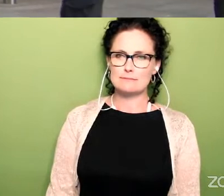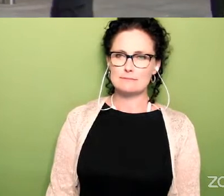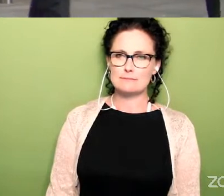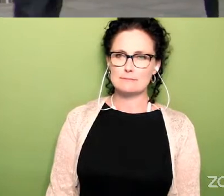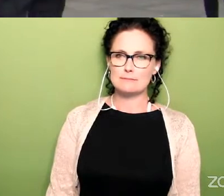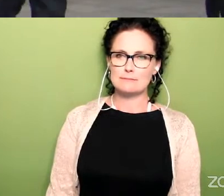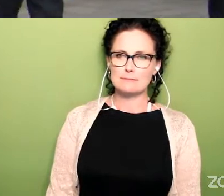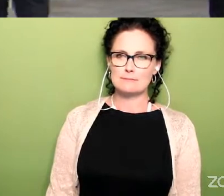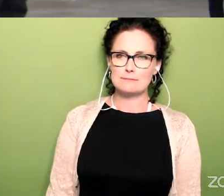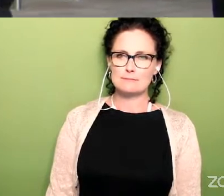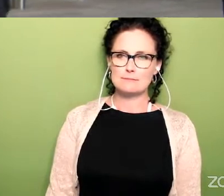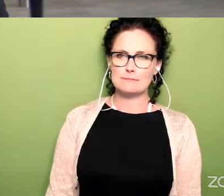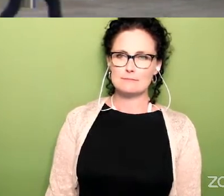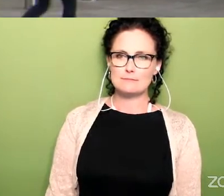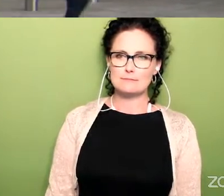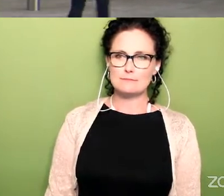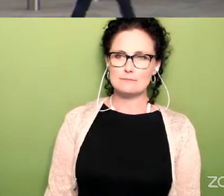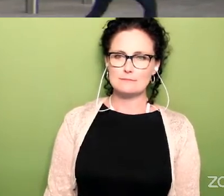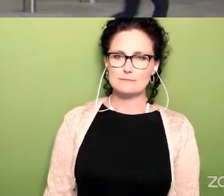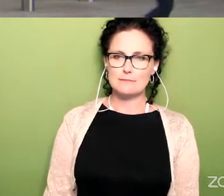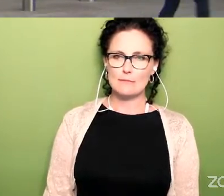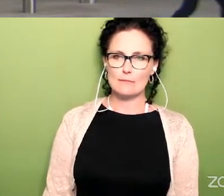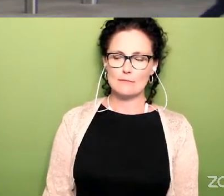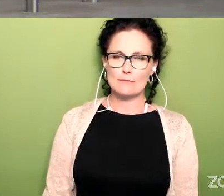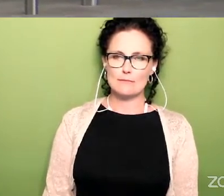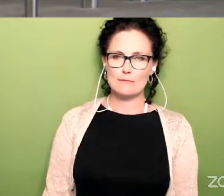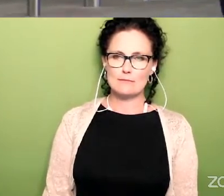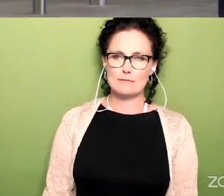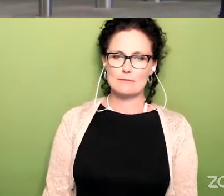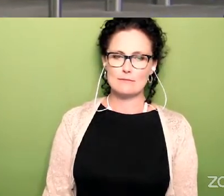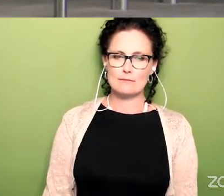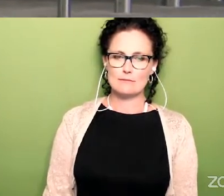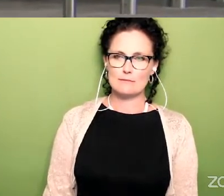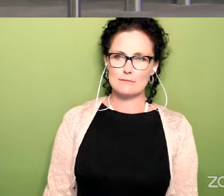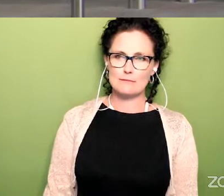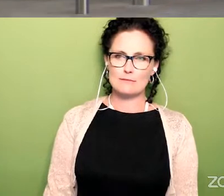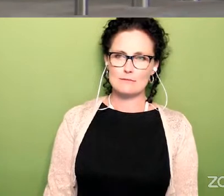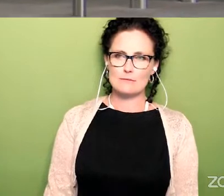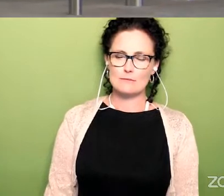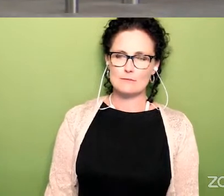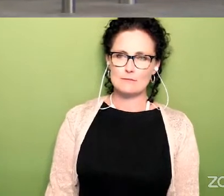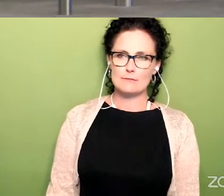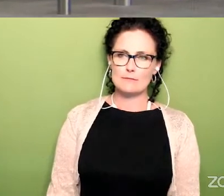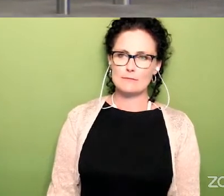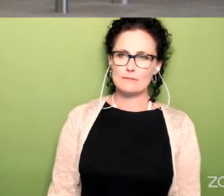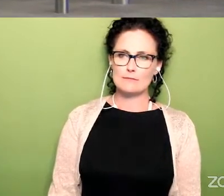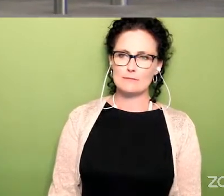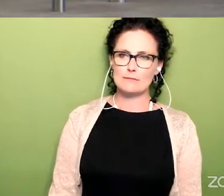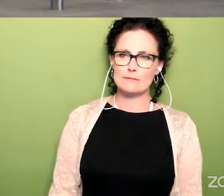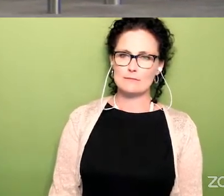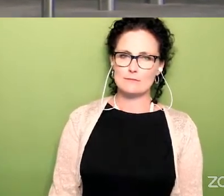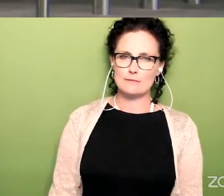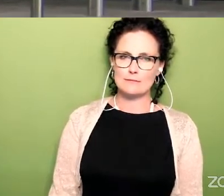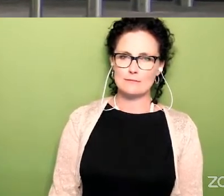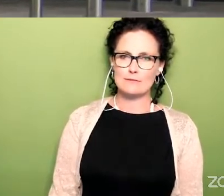गम नहीं कोई आए कोई हम किसी से